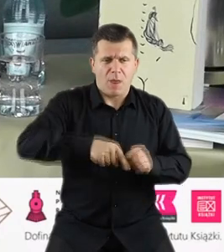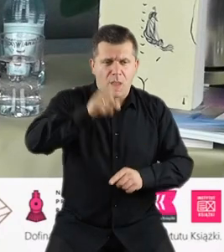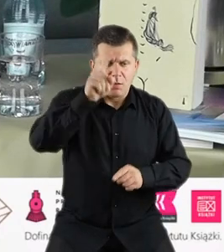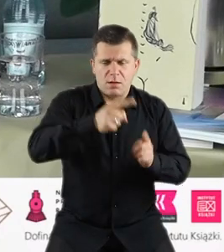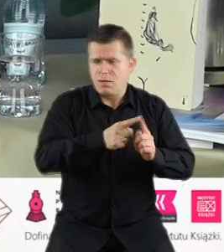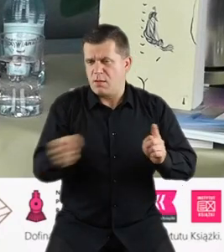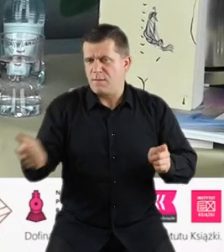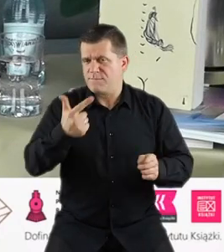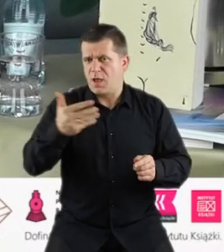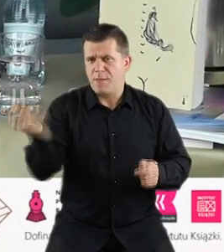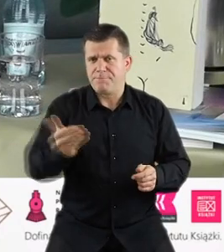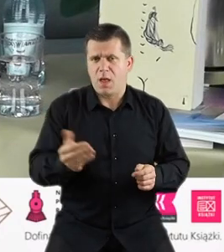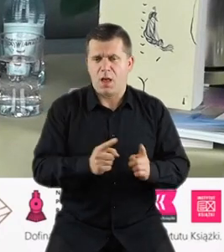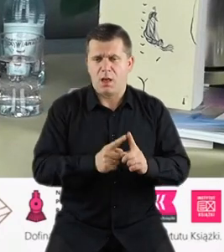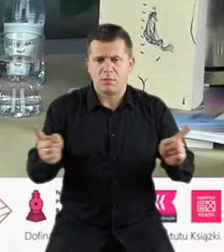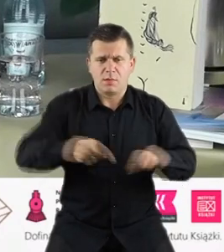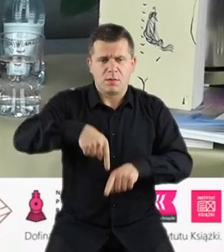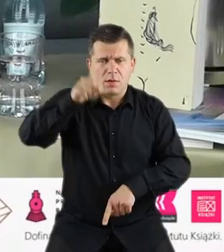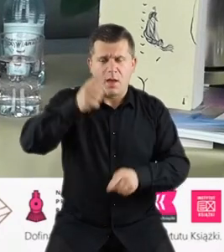metry.